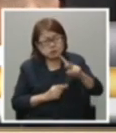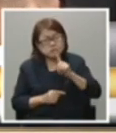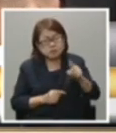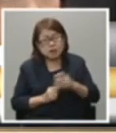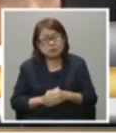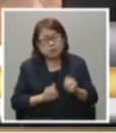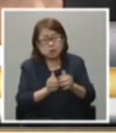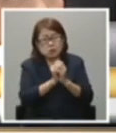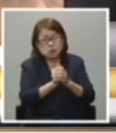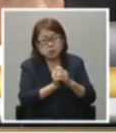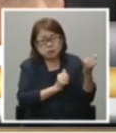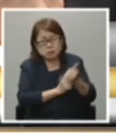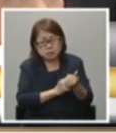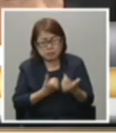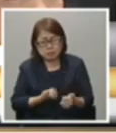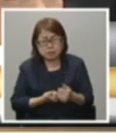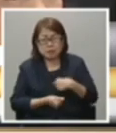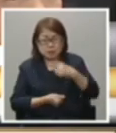ไร